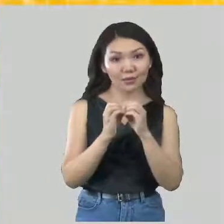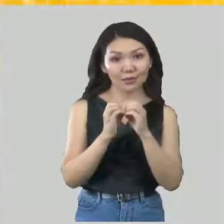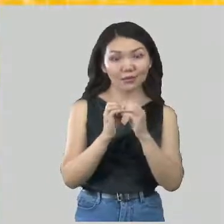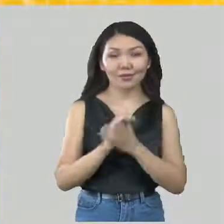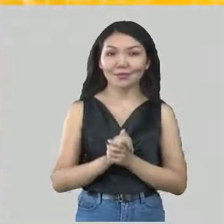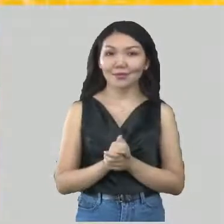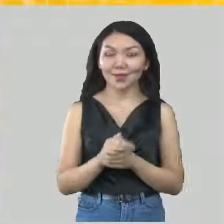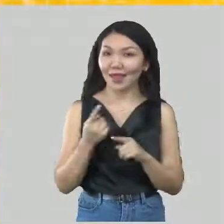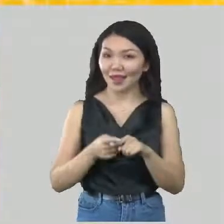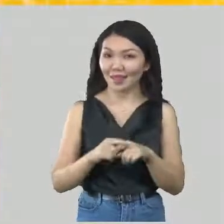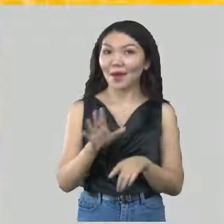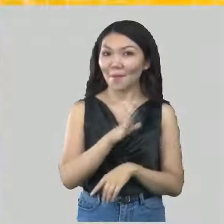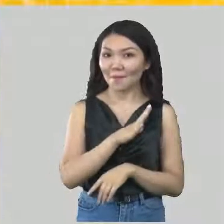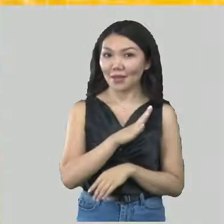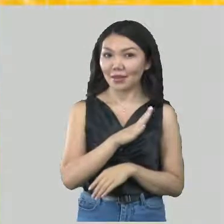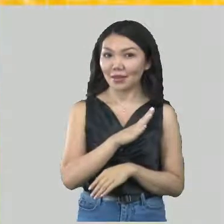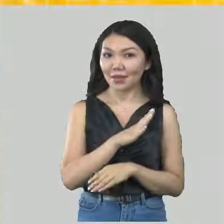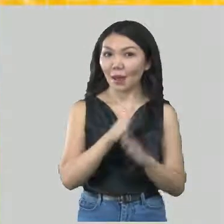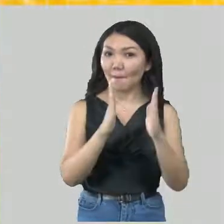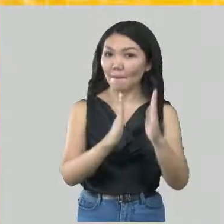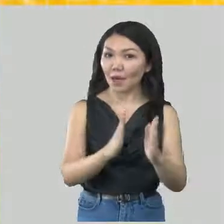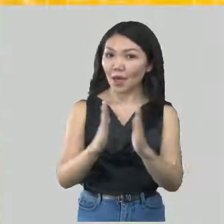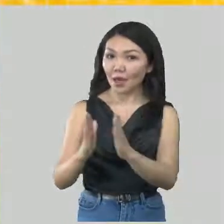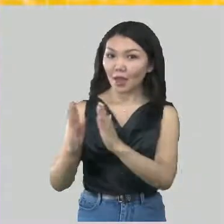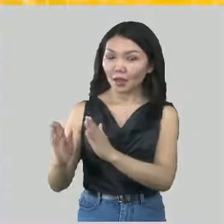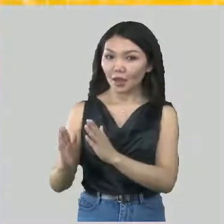1, 2, 3, 4, 5, 6, 7, 8, 9, 10. Это был порядковый счет.